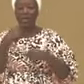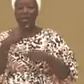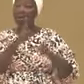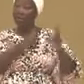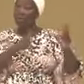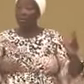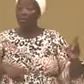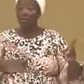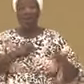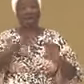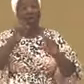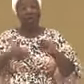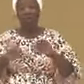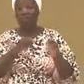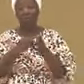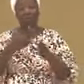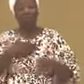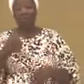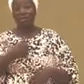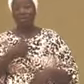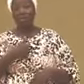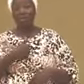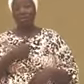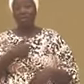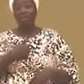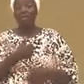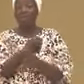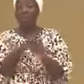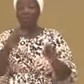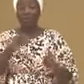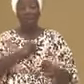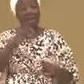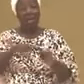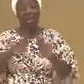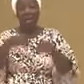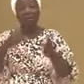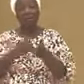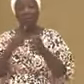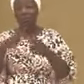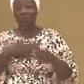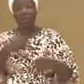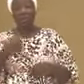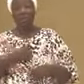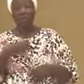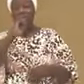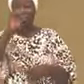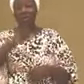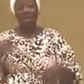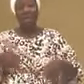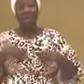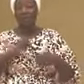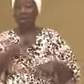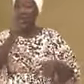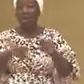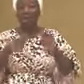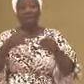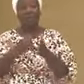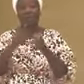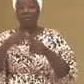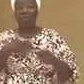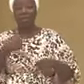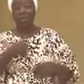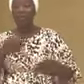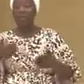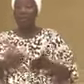ne peux pas le faire moi même le salut je ne peux pas me le donne et moi même à la vie éternelle je ne peux pas la donne et moi-même et